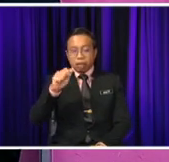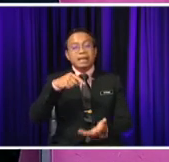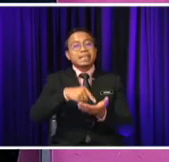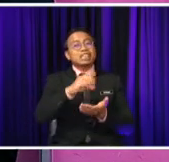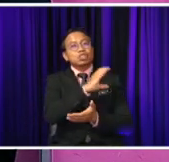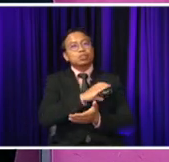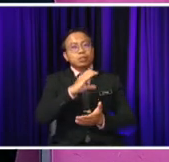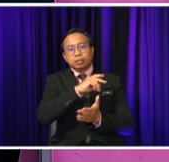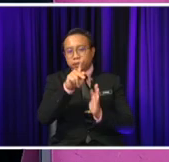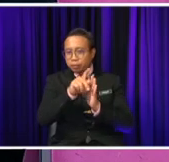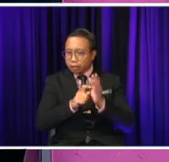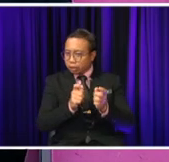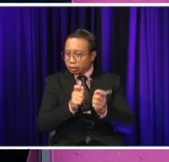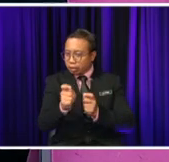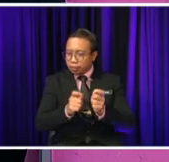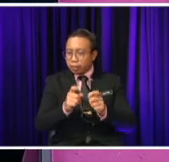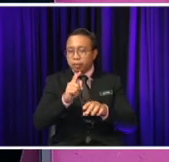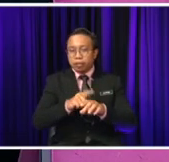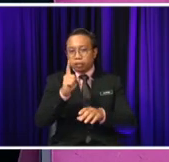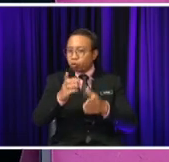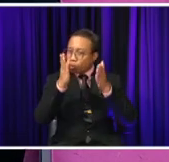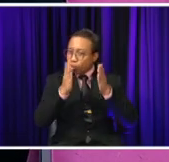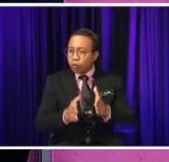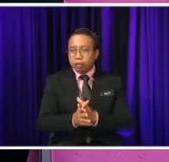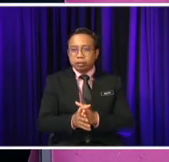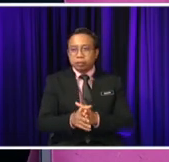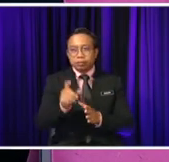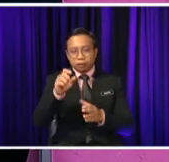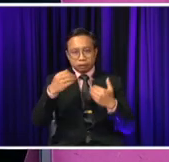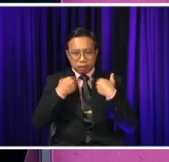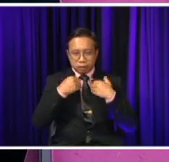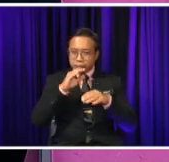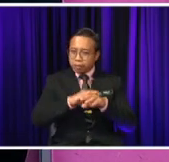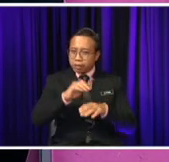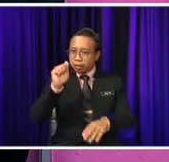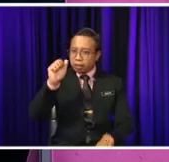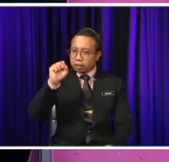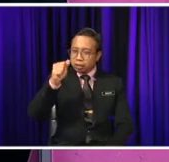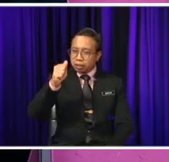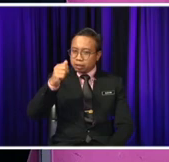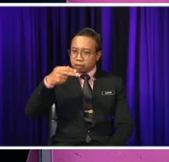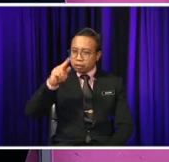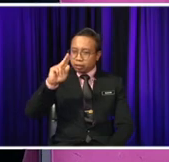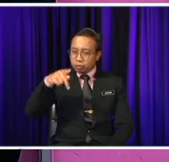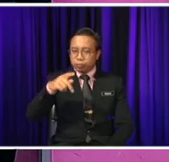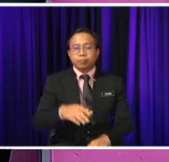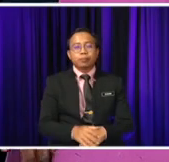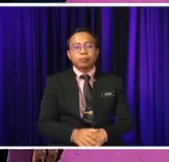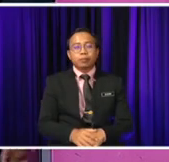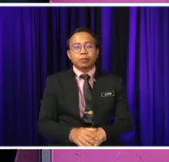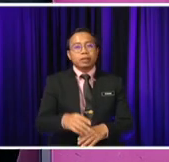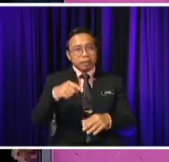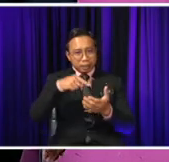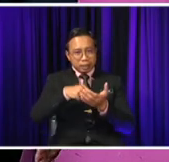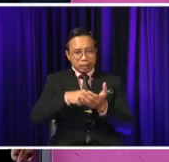yang perlu hadir pada seorang dan mungkin tadi hadir pada azab sebab azab Tadi ada orang yang hebat betul betul betul ah jadi inilah